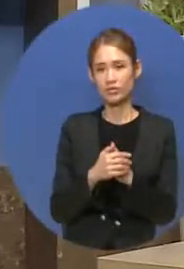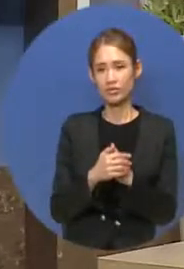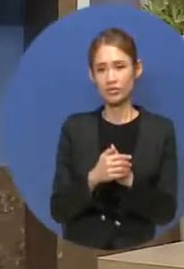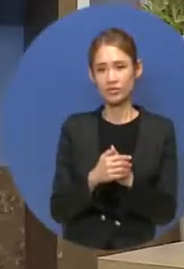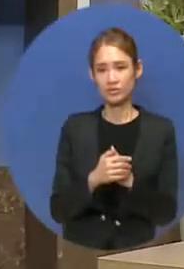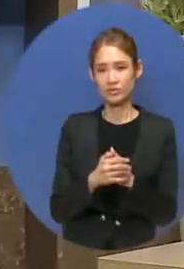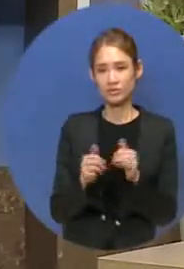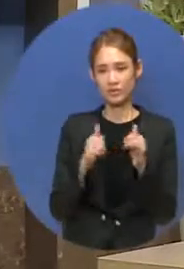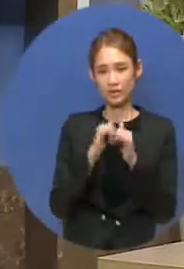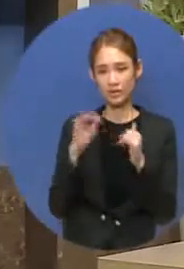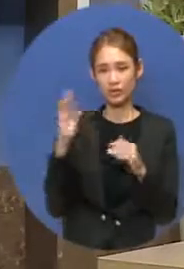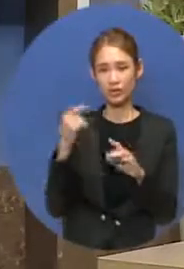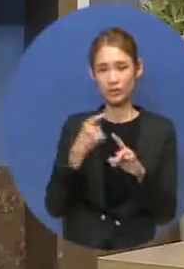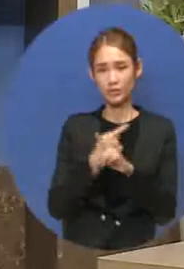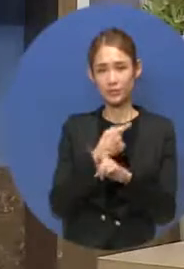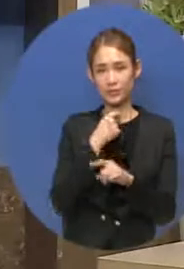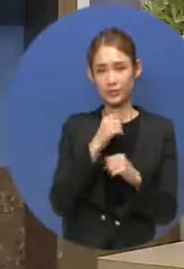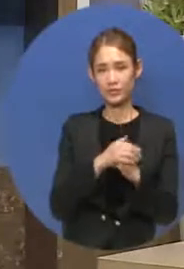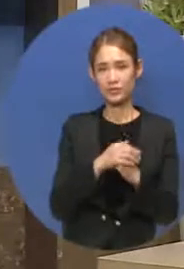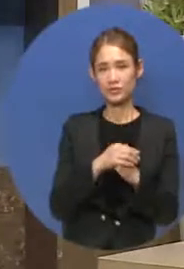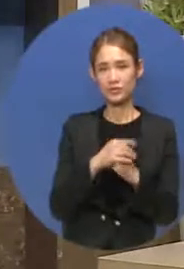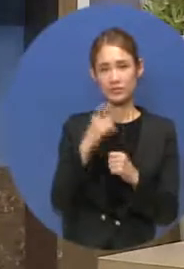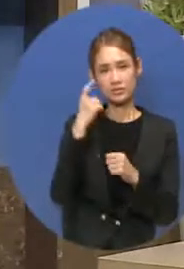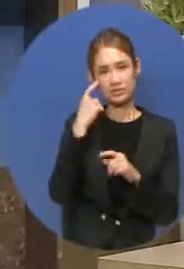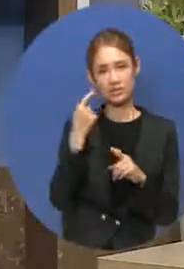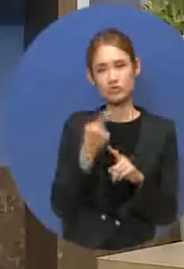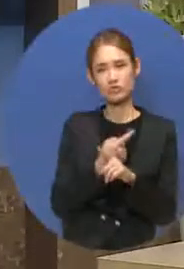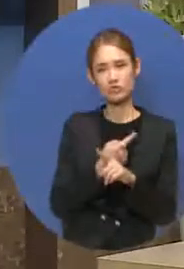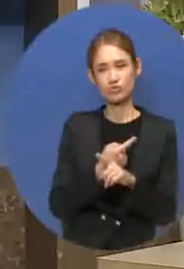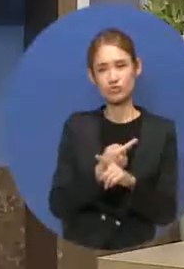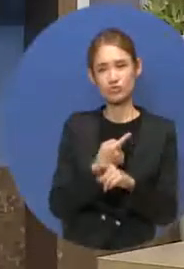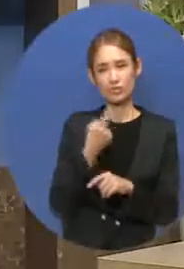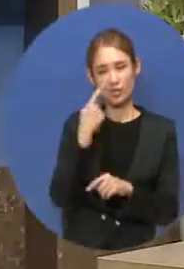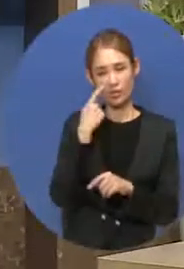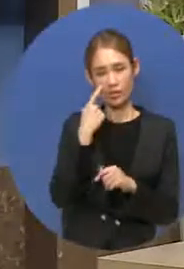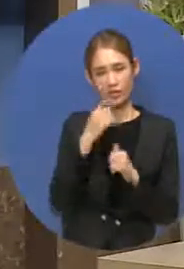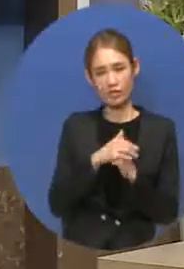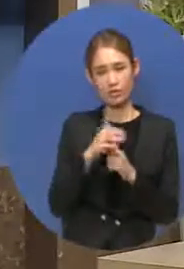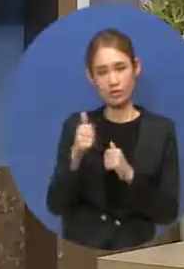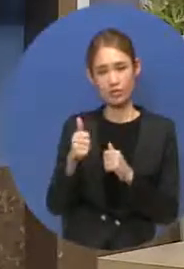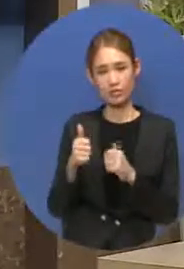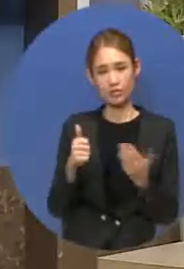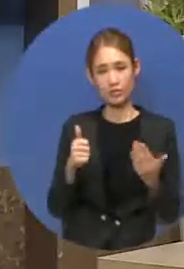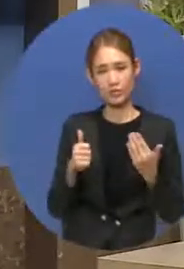됐으면 합니다. 네. 그럼 이제 질문을 좀 바꿔서요. 네. 관장님께서는 앞서서